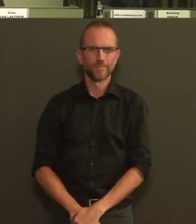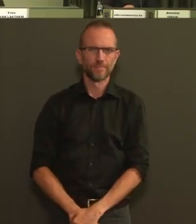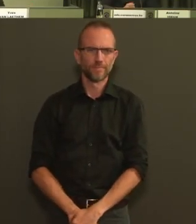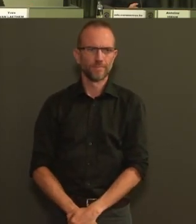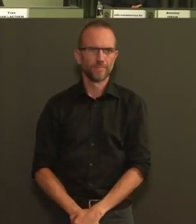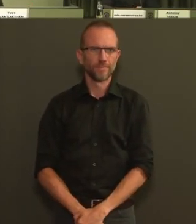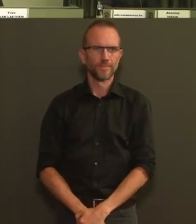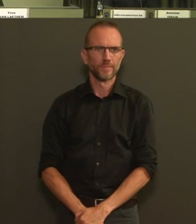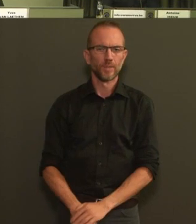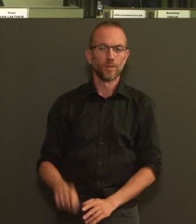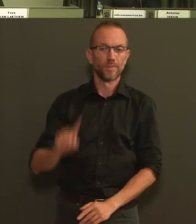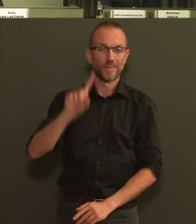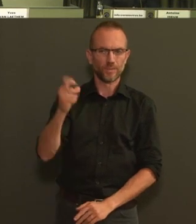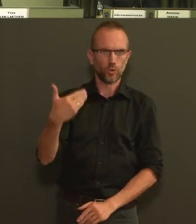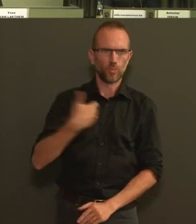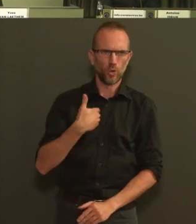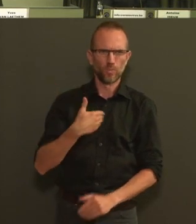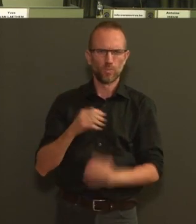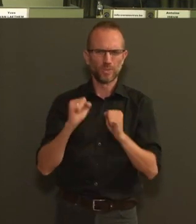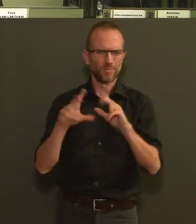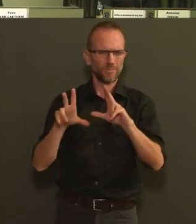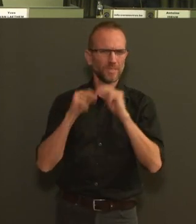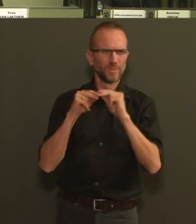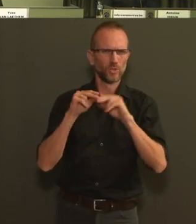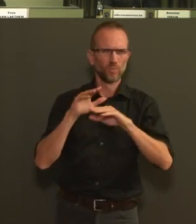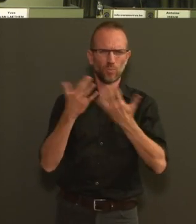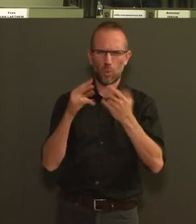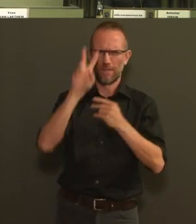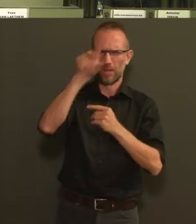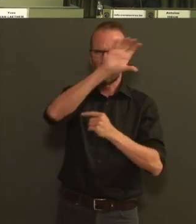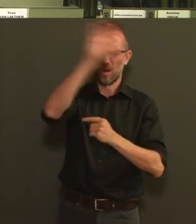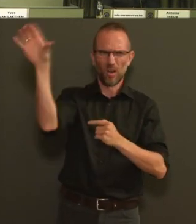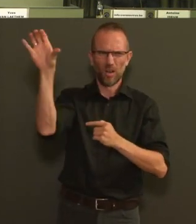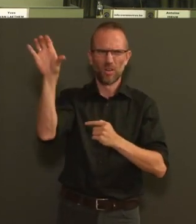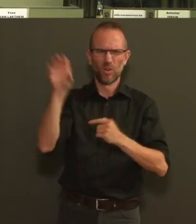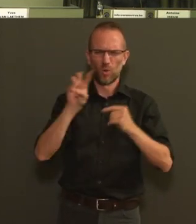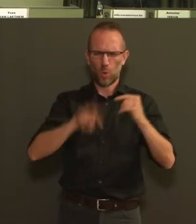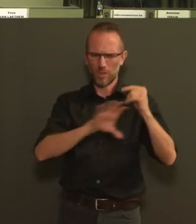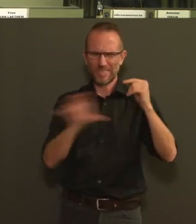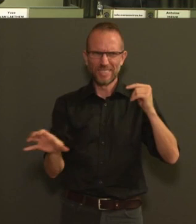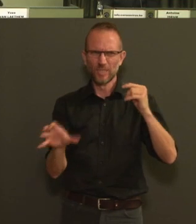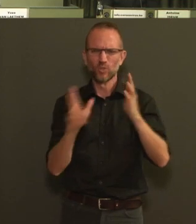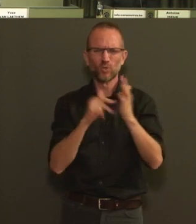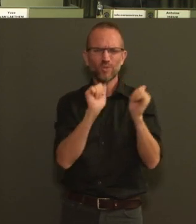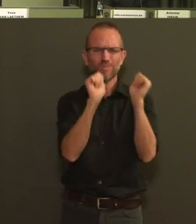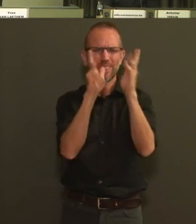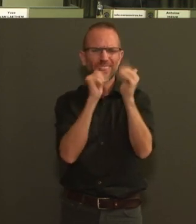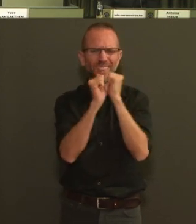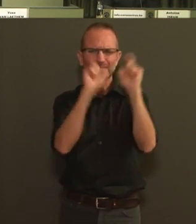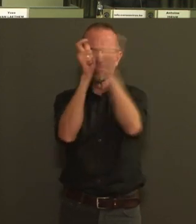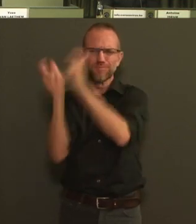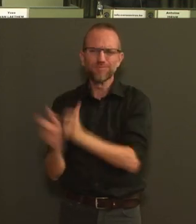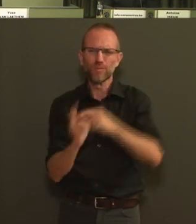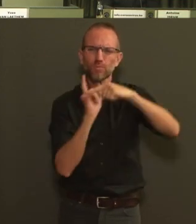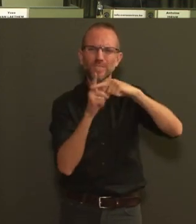Comment expliquer la différence entre le taux de positivité en Flandre, où il est en dessous de 10% dans chaque province, et la